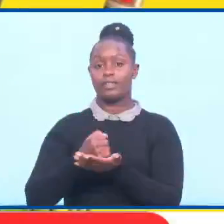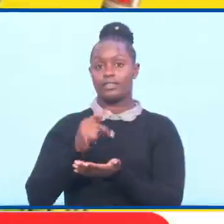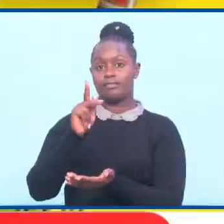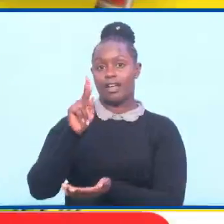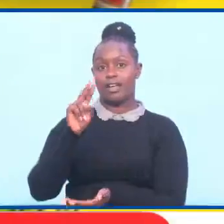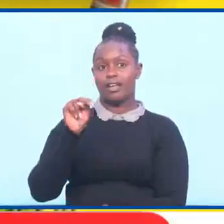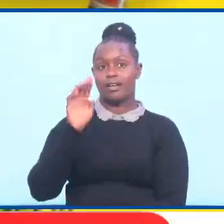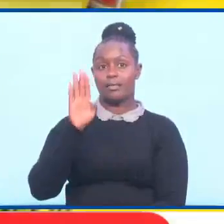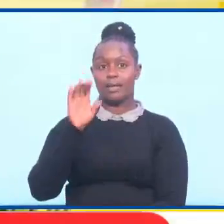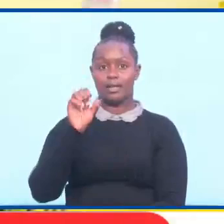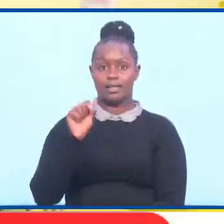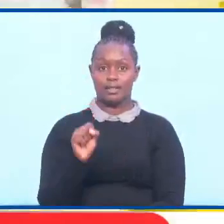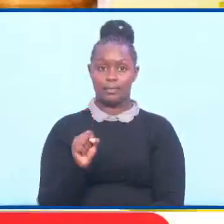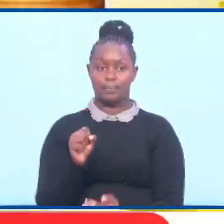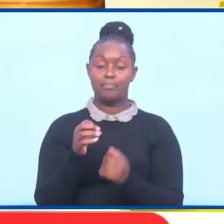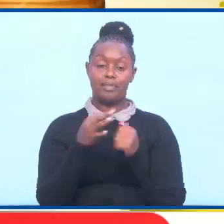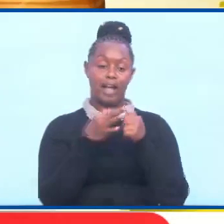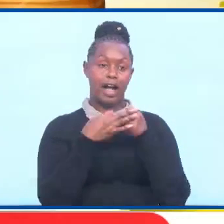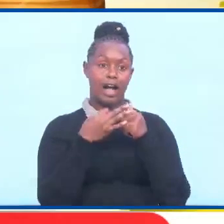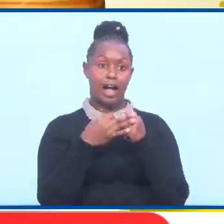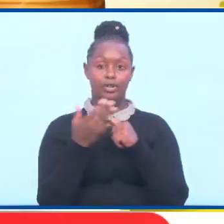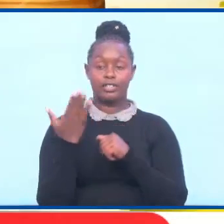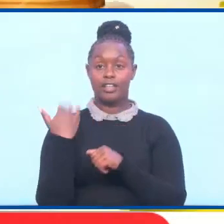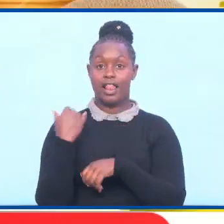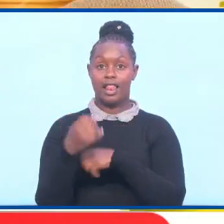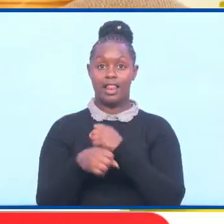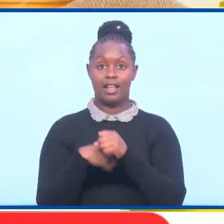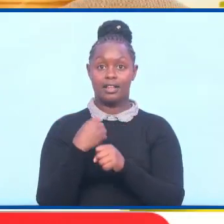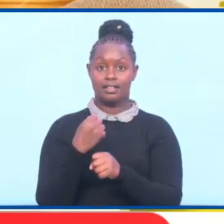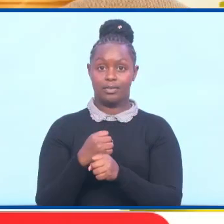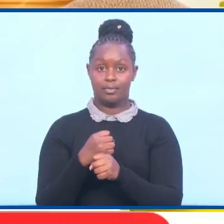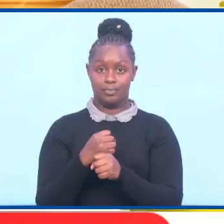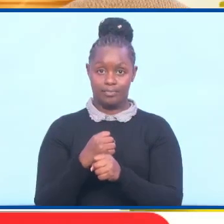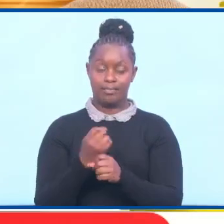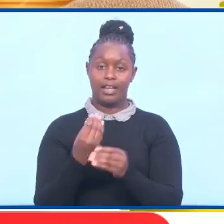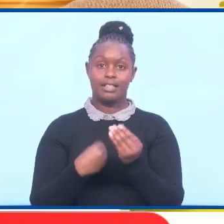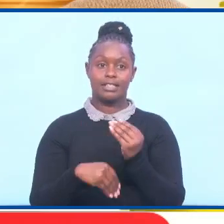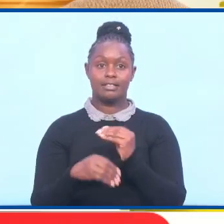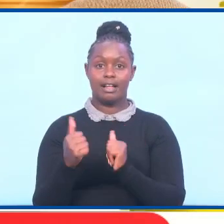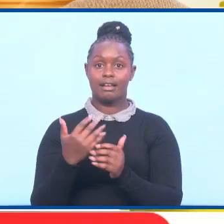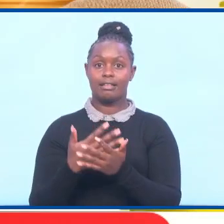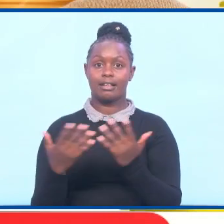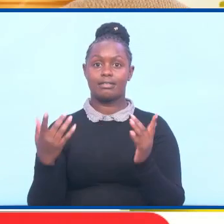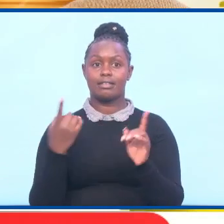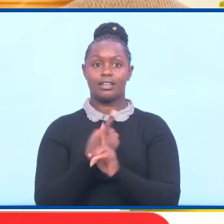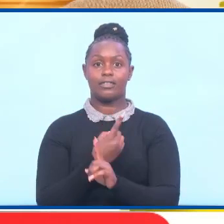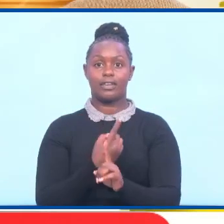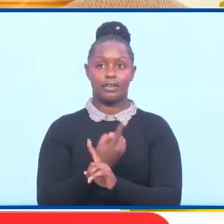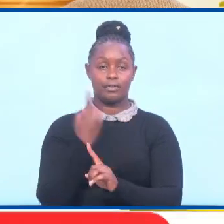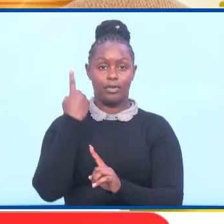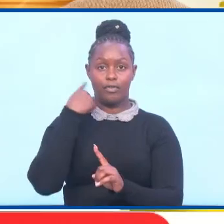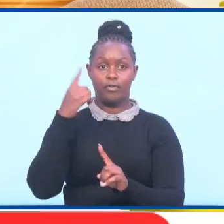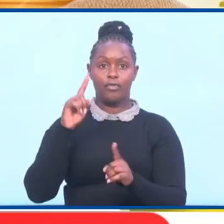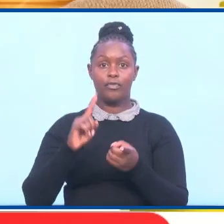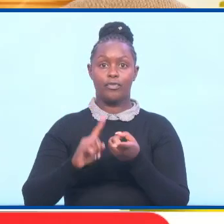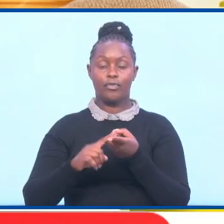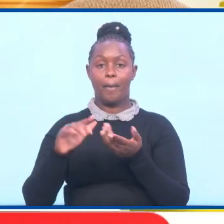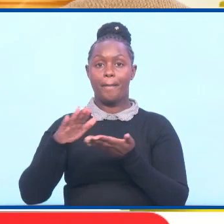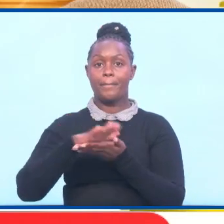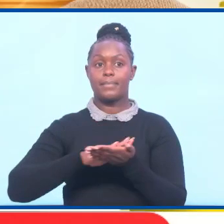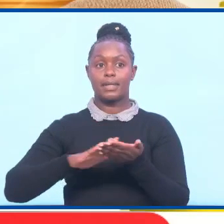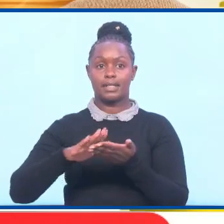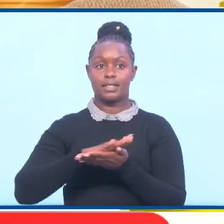KNBS, mnamo Agosti mwaka jana, bei za bidhaa mbalimbali za kimsingi zilikuwa kama